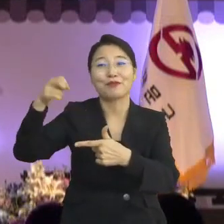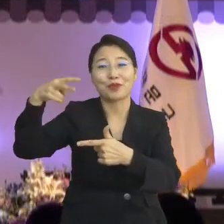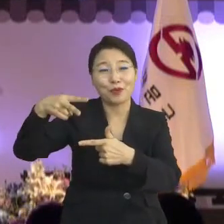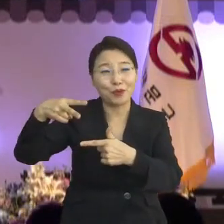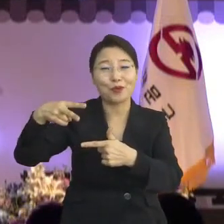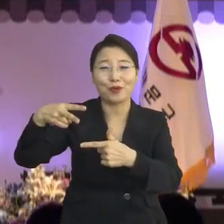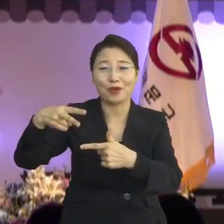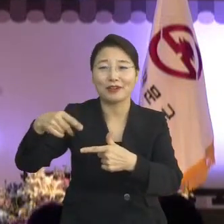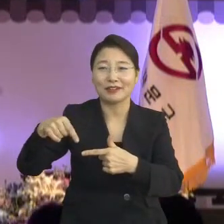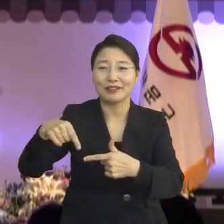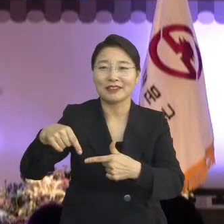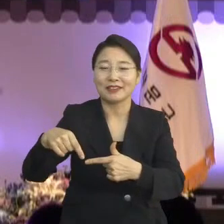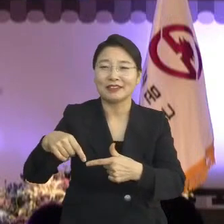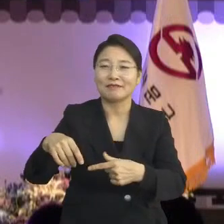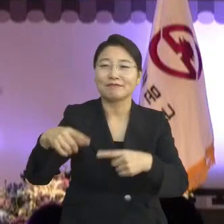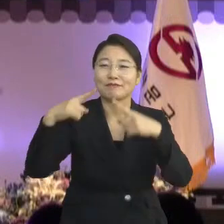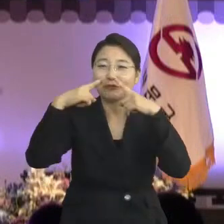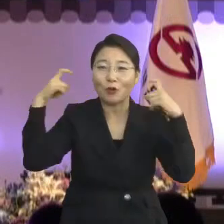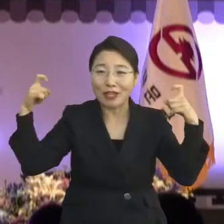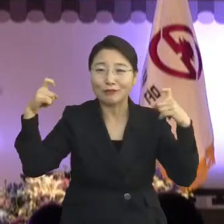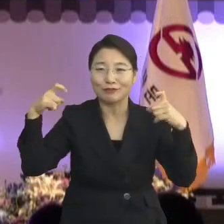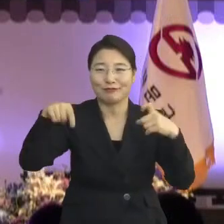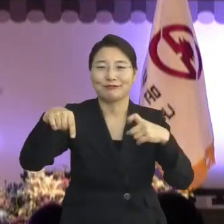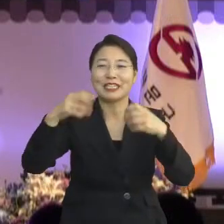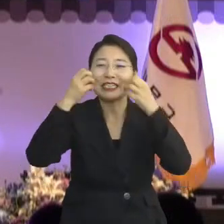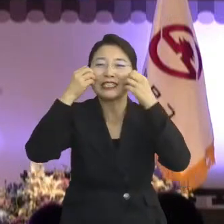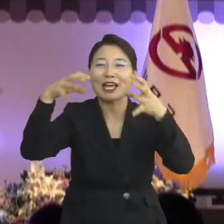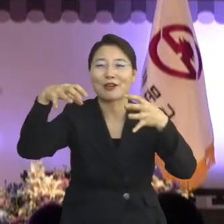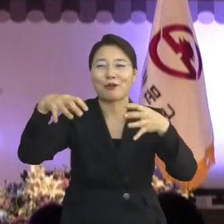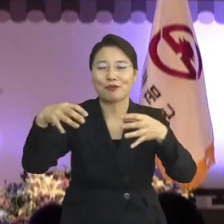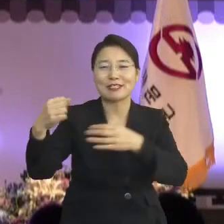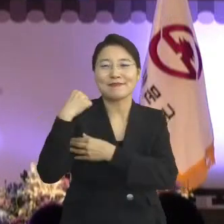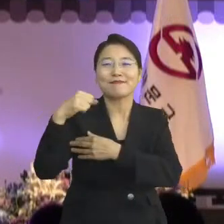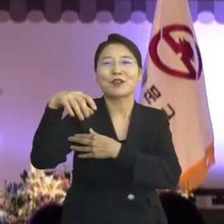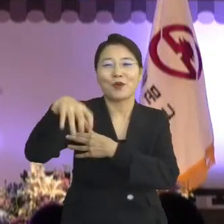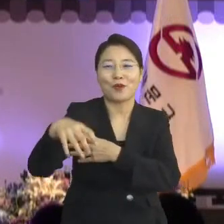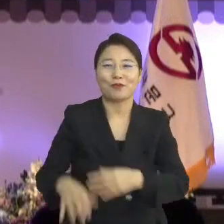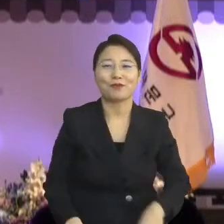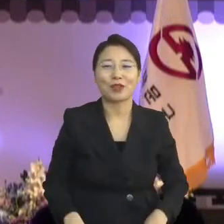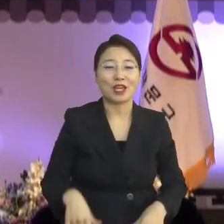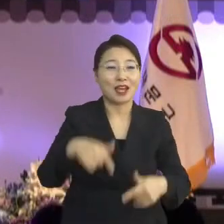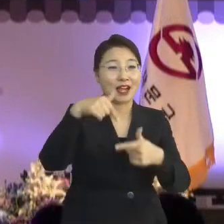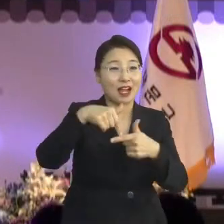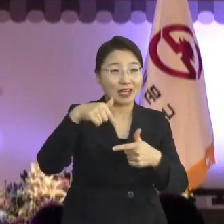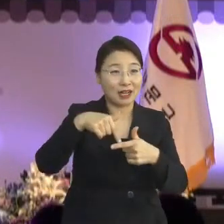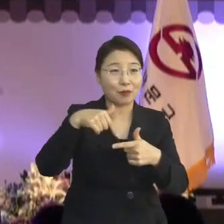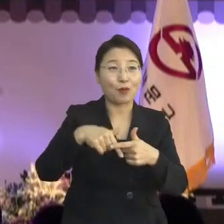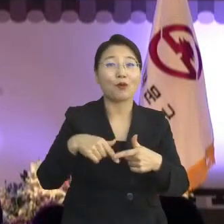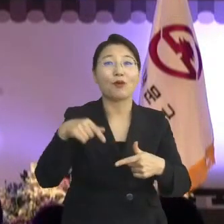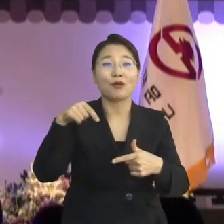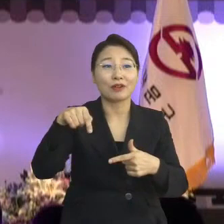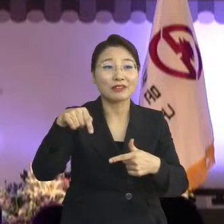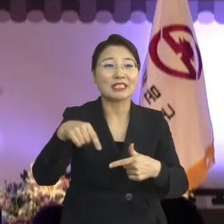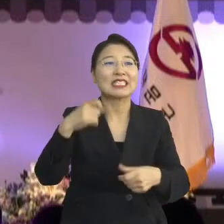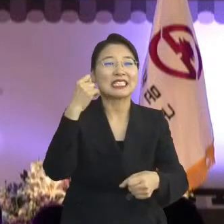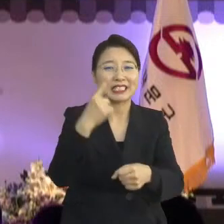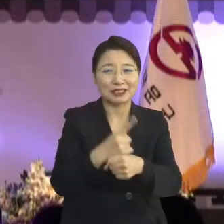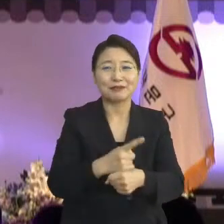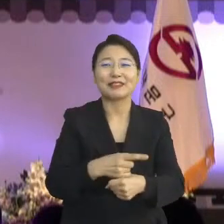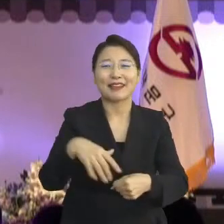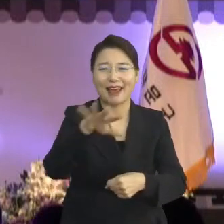동부의 3대 권역으로 재편될 것입니다. 강남과 서부는 사실 이미